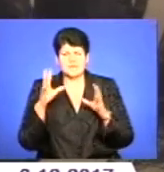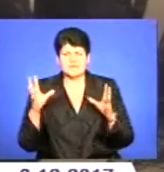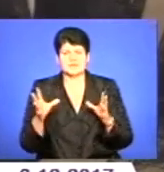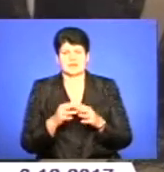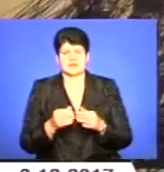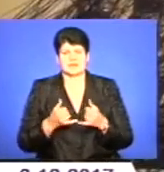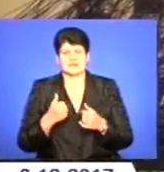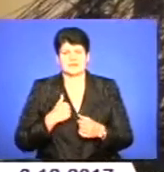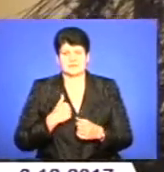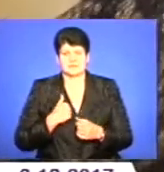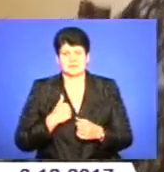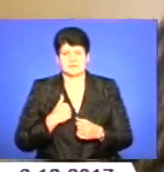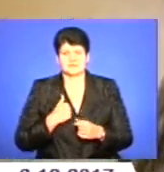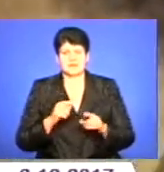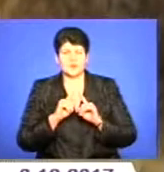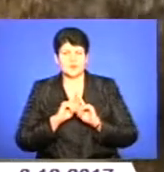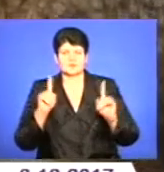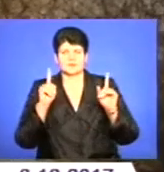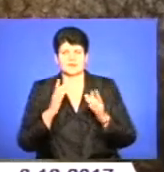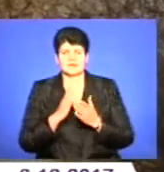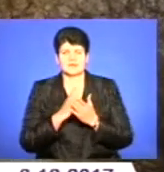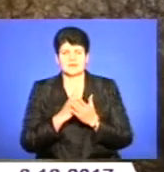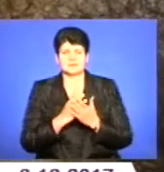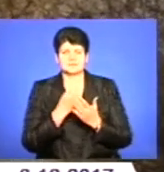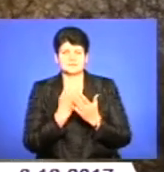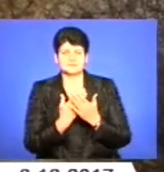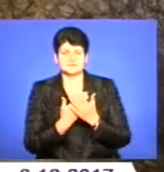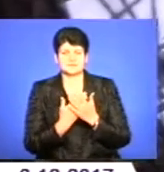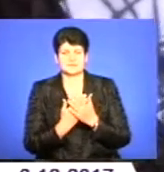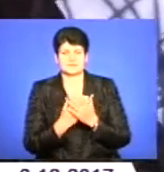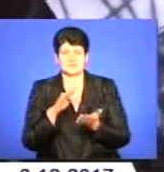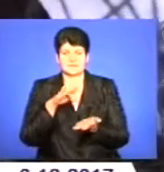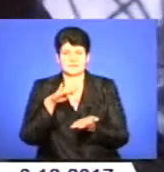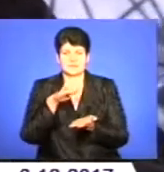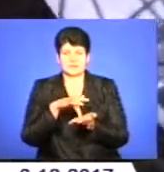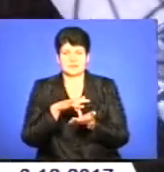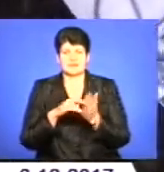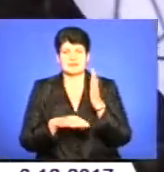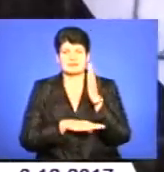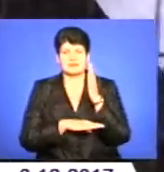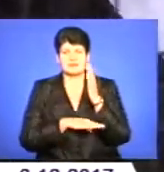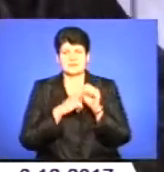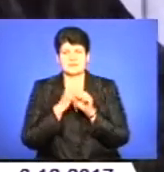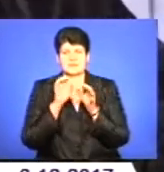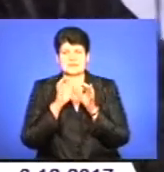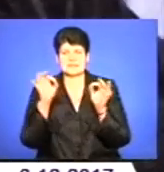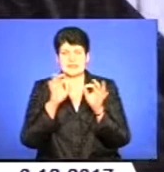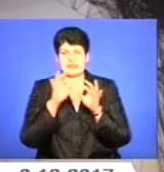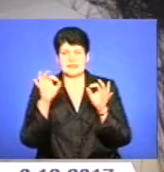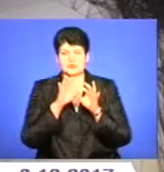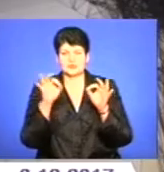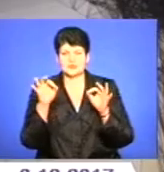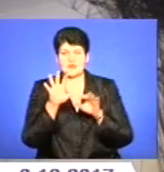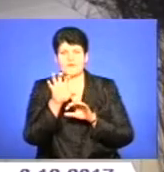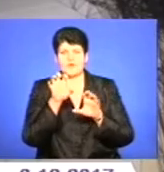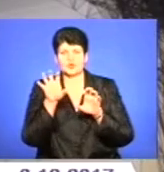Збройних силах України. Родзинка студії – інсталяція, розміщена посеред залу. Величезне дерево виконане із ниток, всередині якого